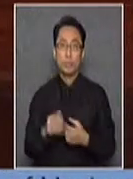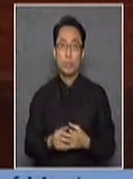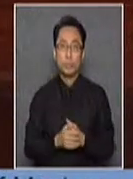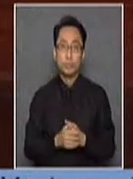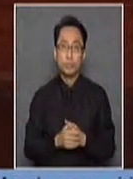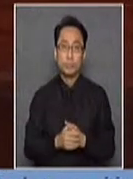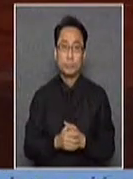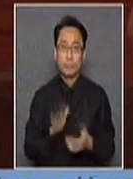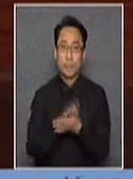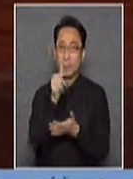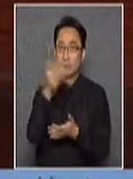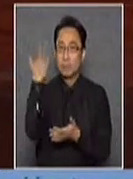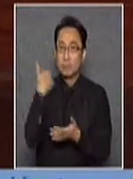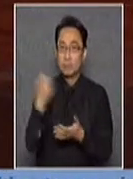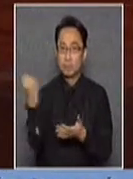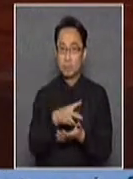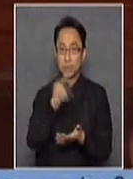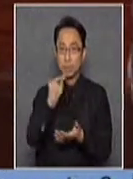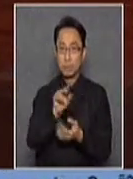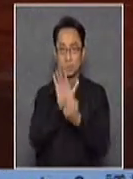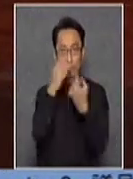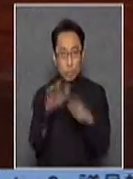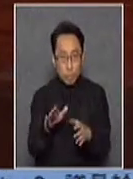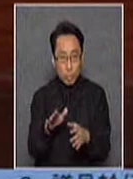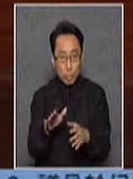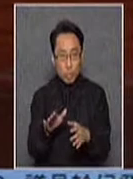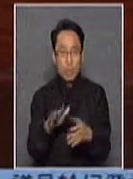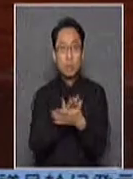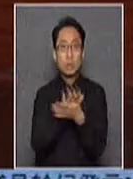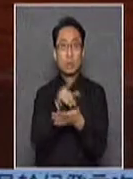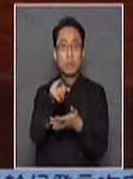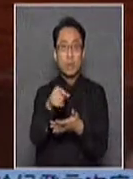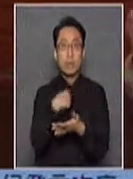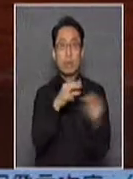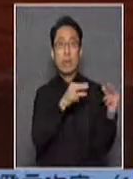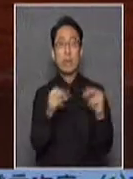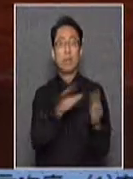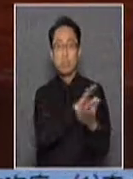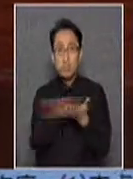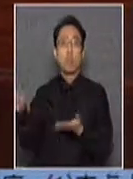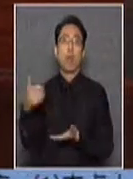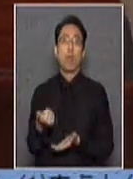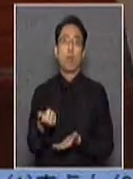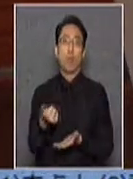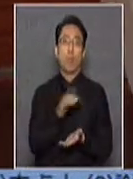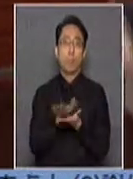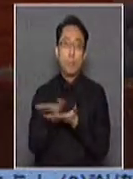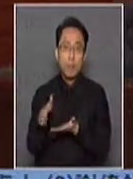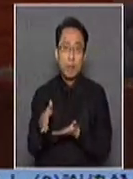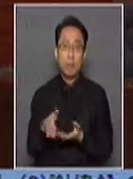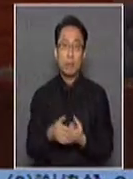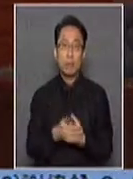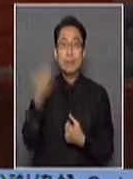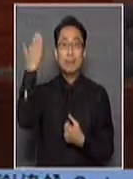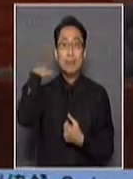碼10年前已經數咗呢7宗罪。我多年來都是建議要剷除輕鐵，輕鐵是一個即是當年的